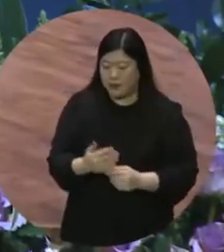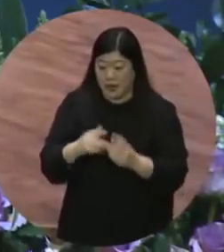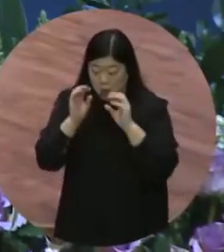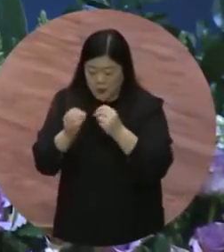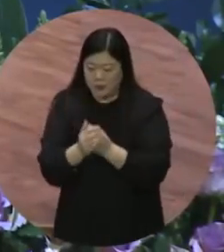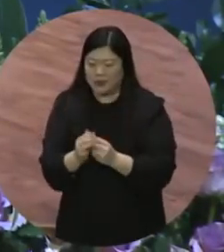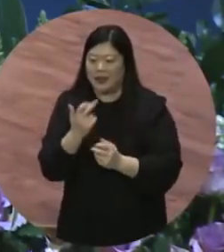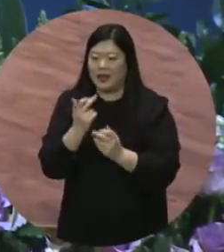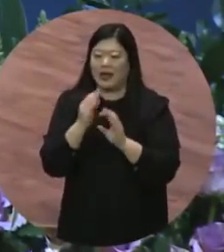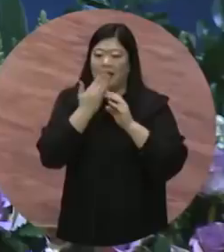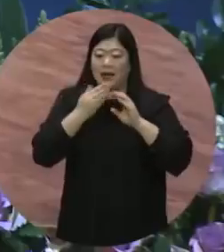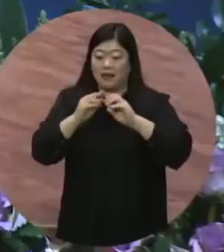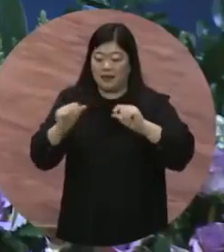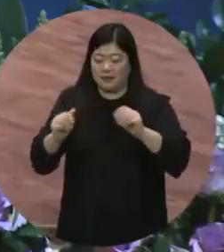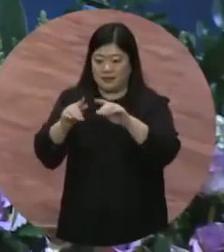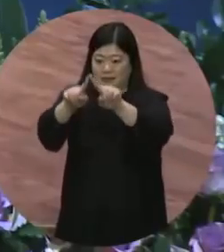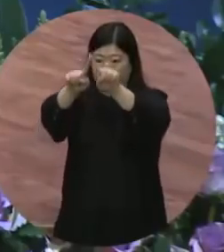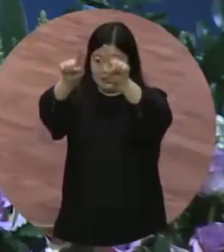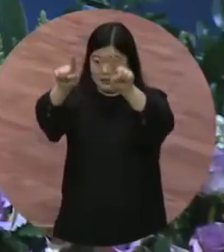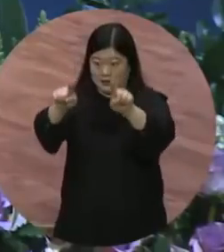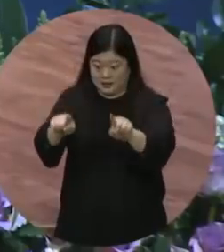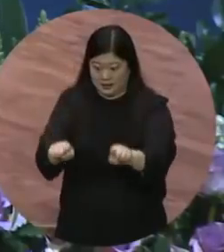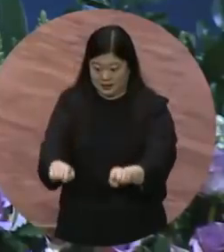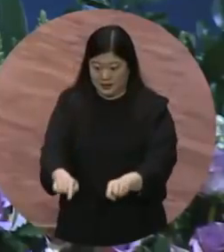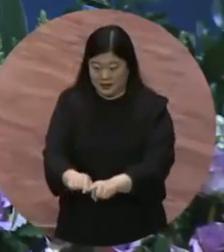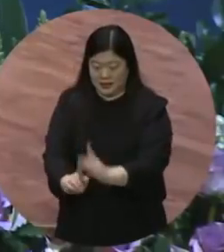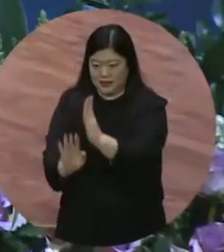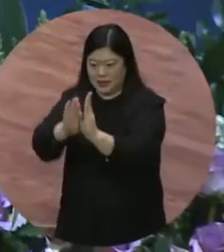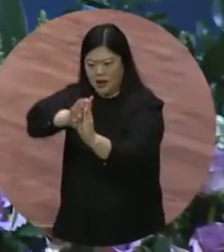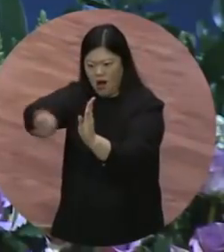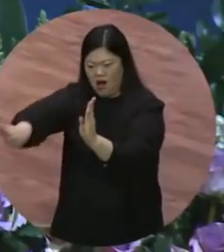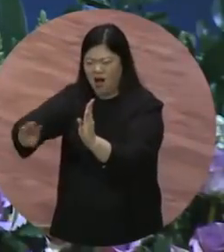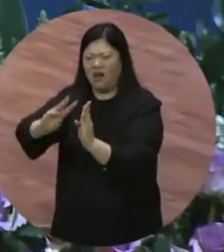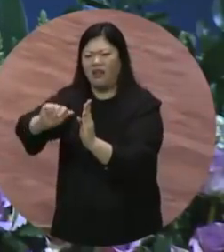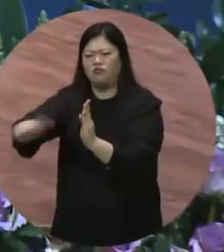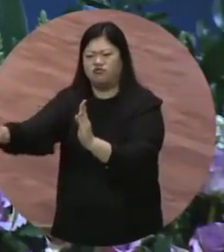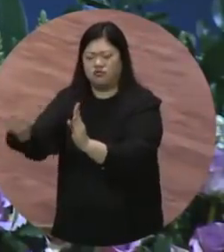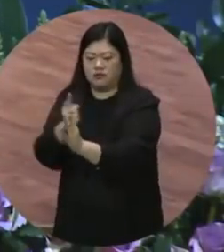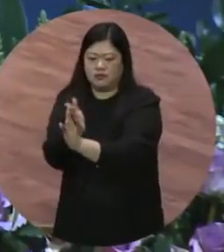수백 년 동안 정착하고 있습니다. 이걸 아브라함이 알고 있었던 거예요.